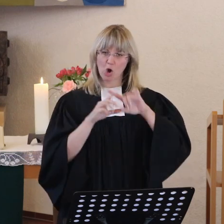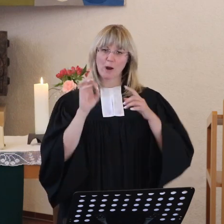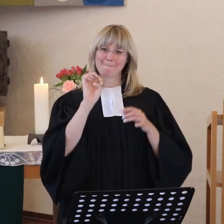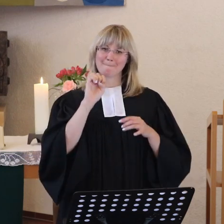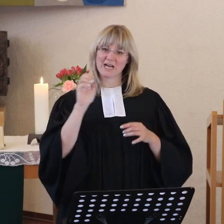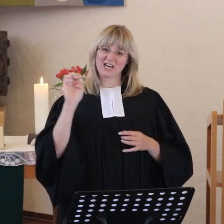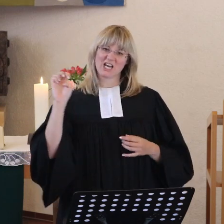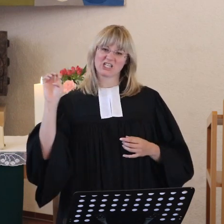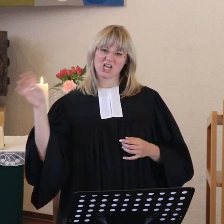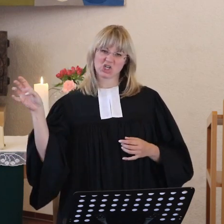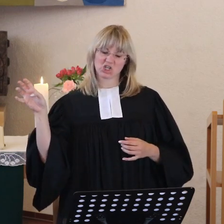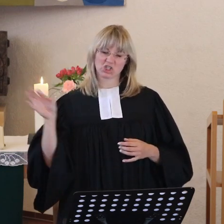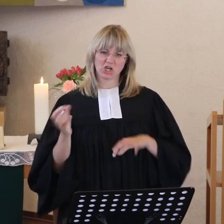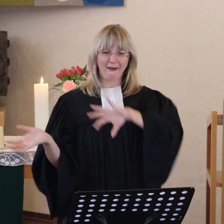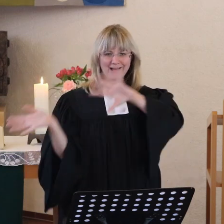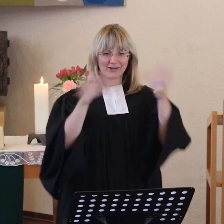wurde.